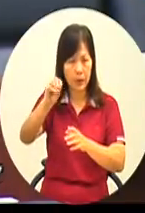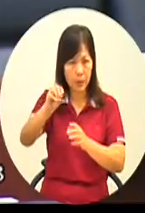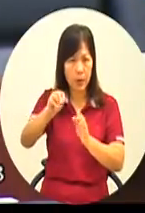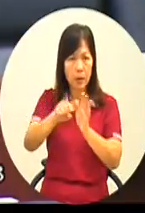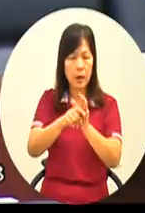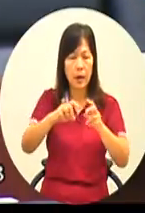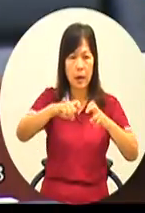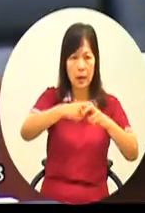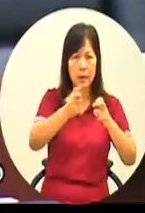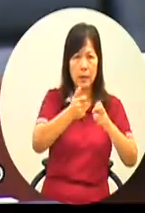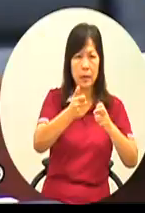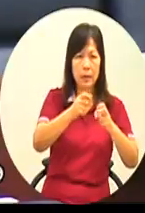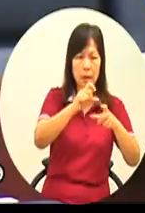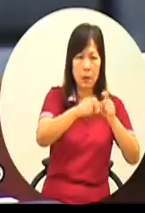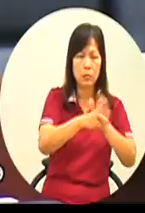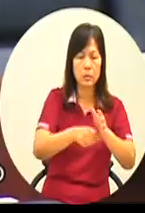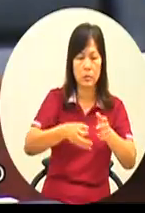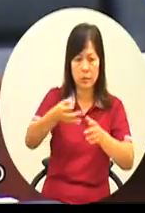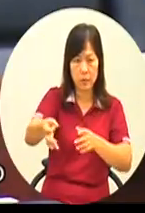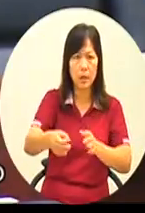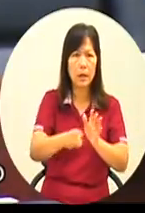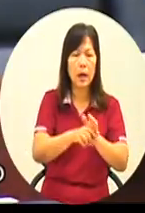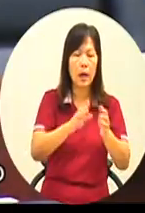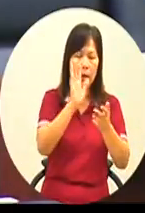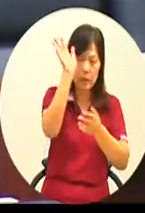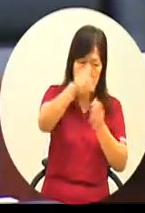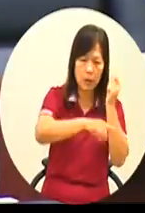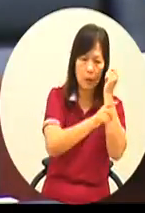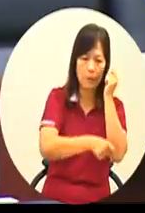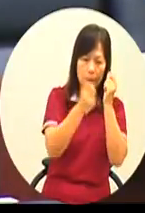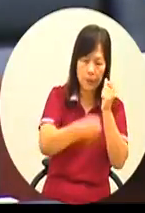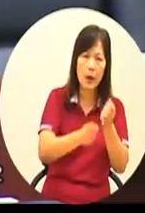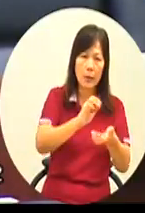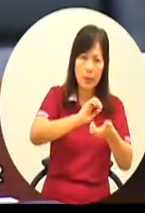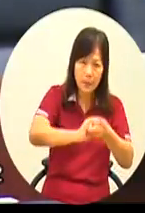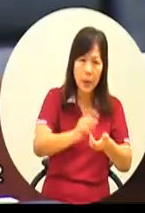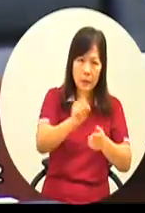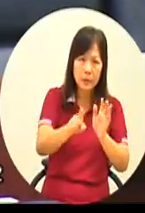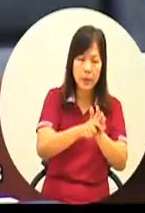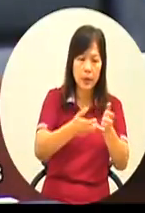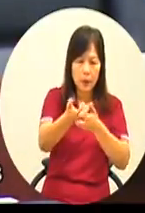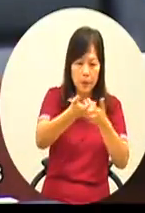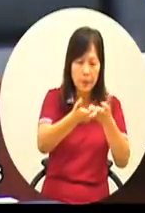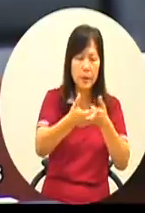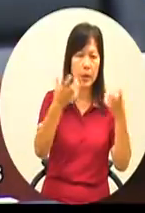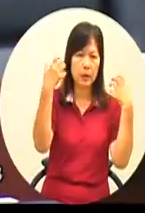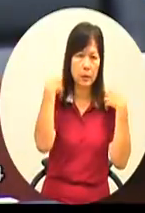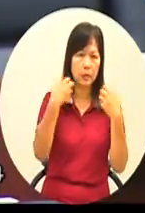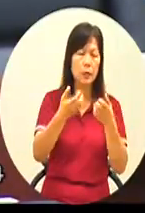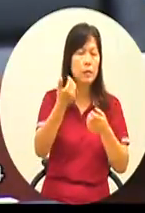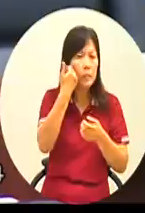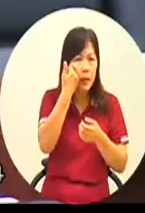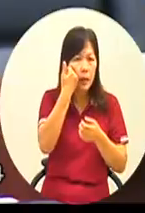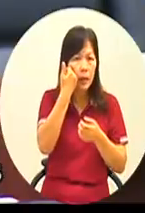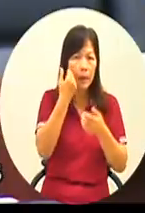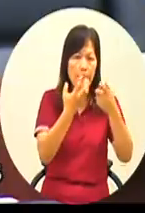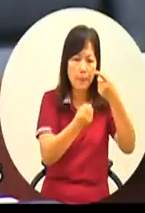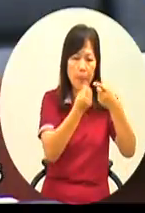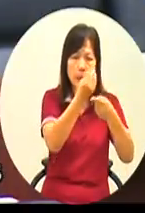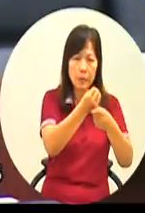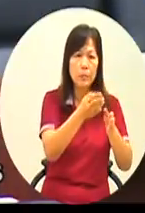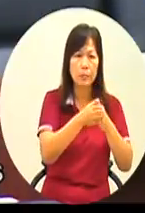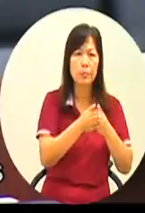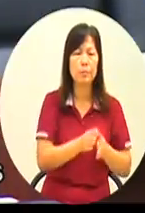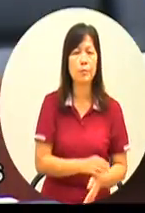垫，然后将来看法院怎么判，然后再来分摊这个责任的归属，大概应该是比例多